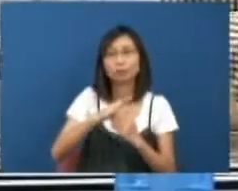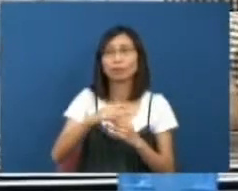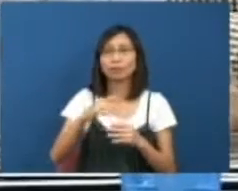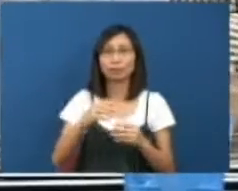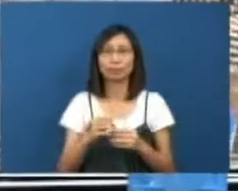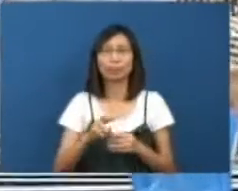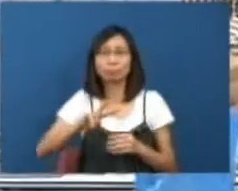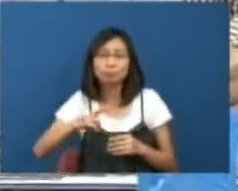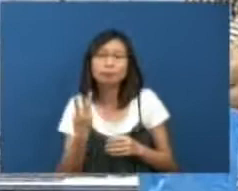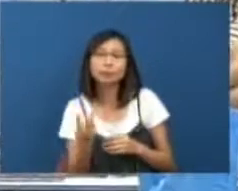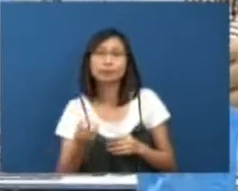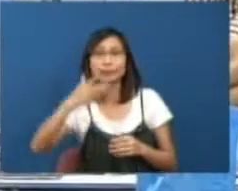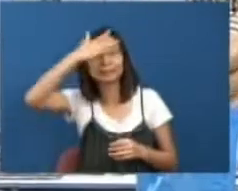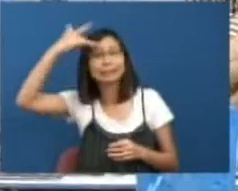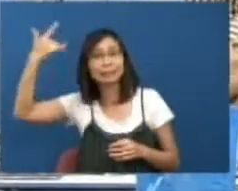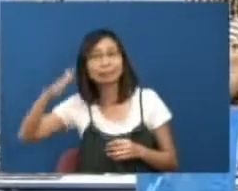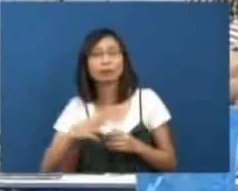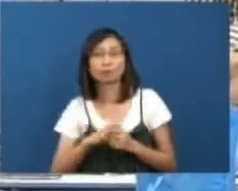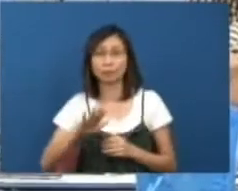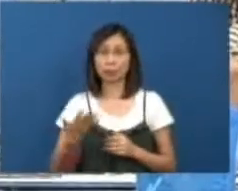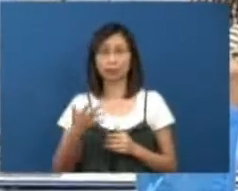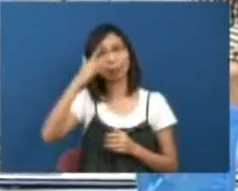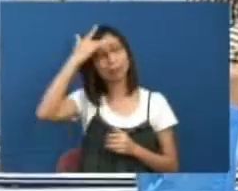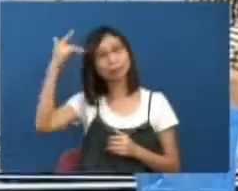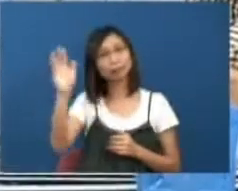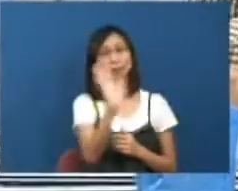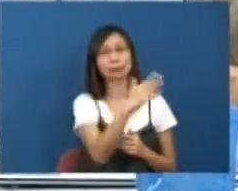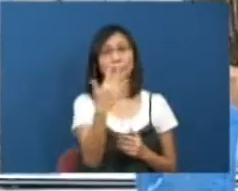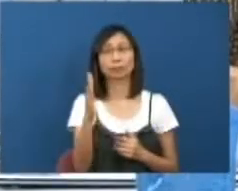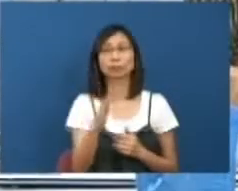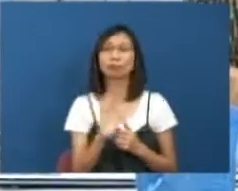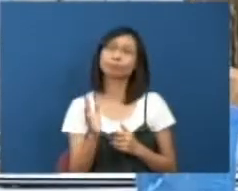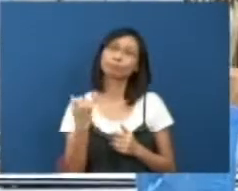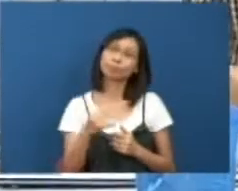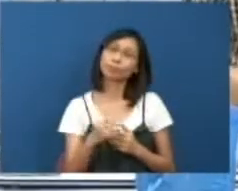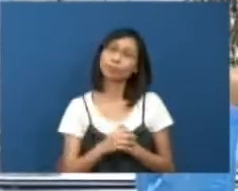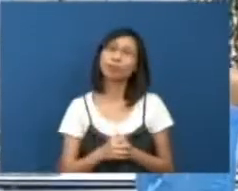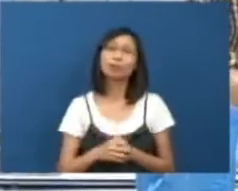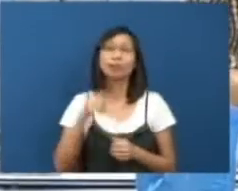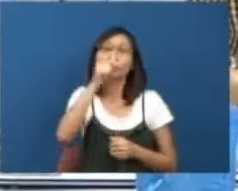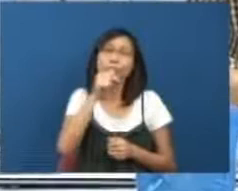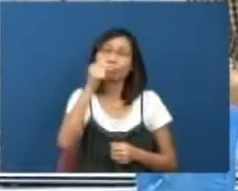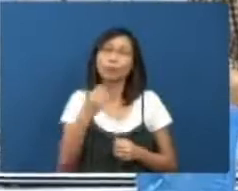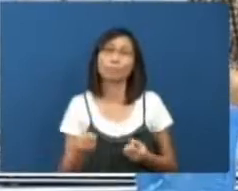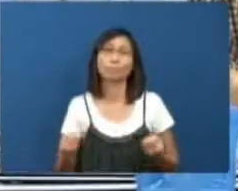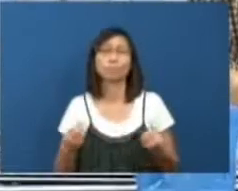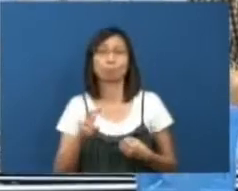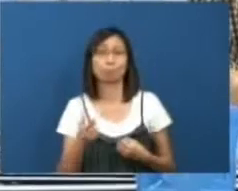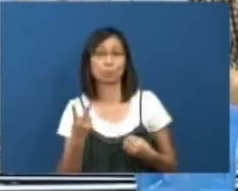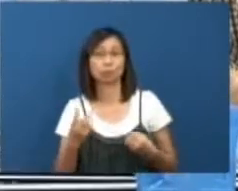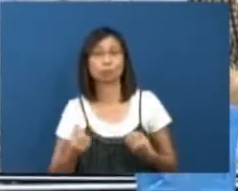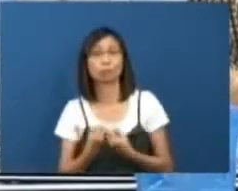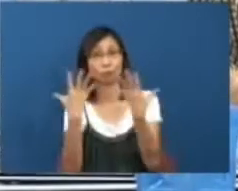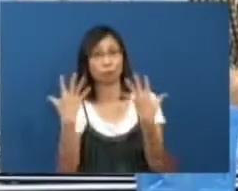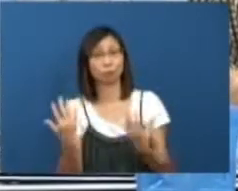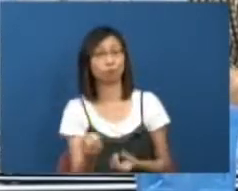是 它如果散熱做得不好呢，又會引到它那些潤滑油呢、就著火了、所以它這些這的、